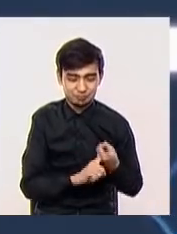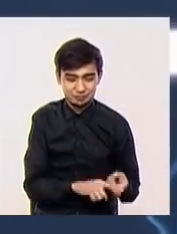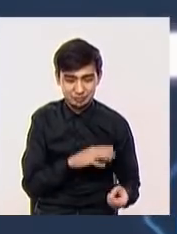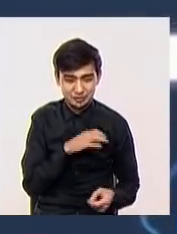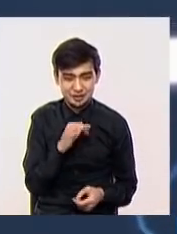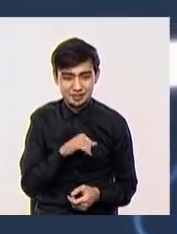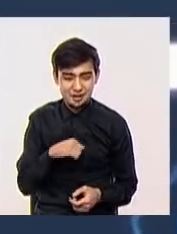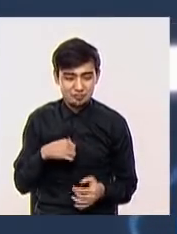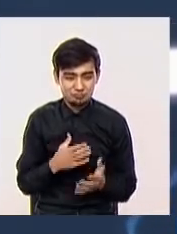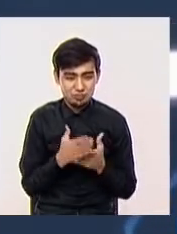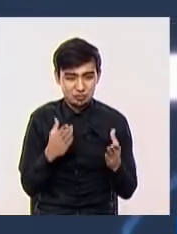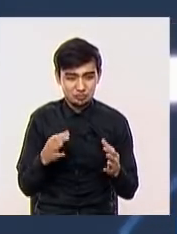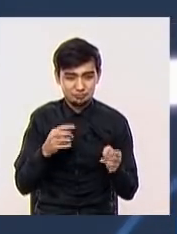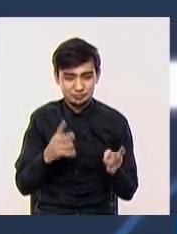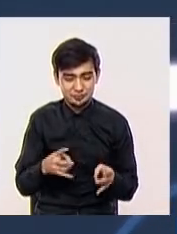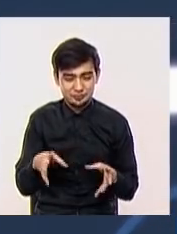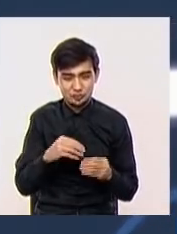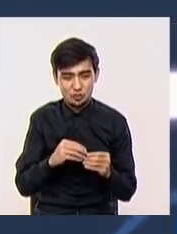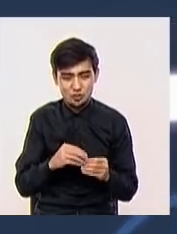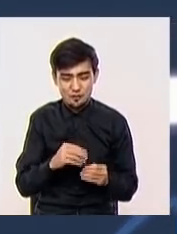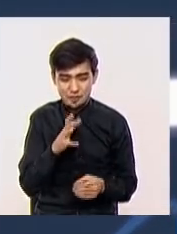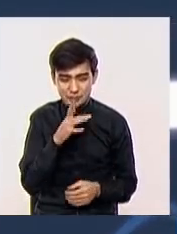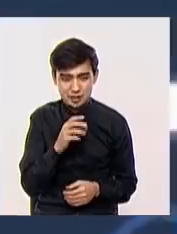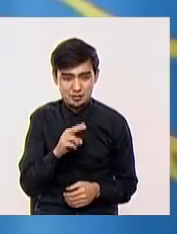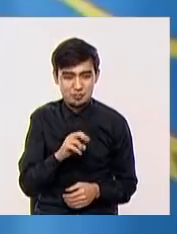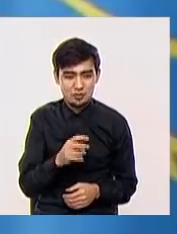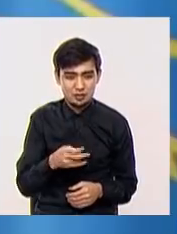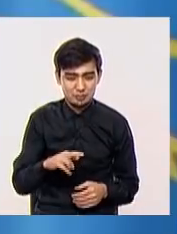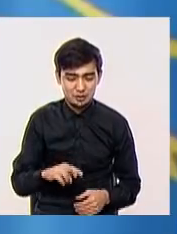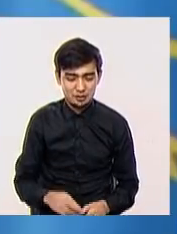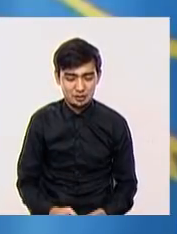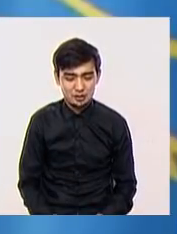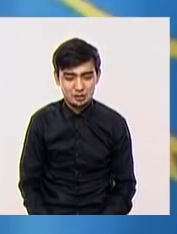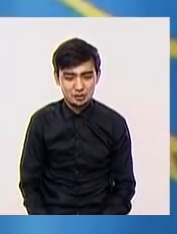самыми масштабными за все время пандемии.